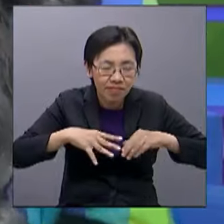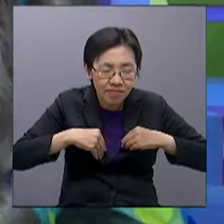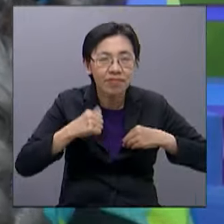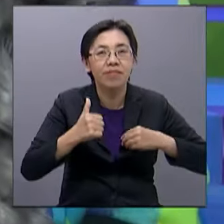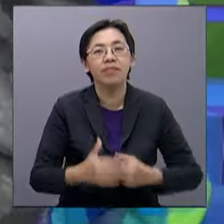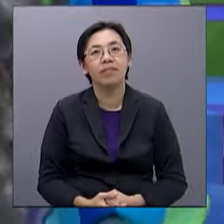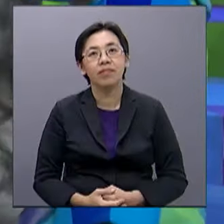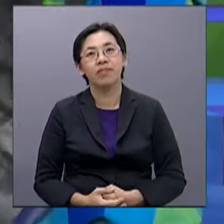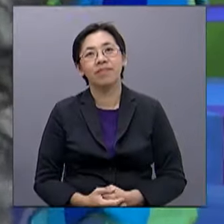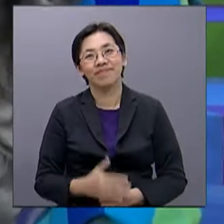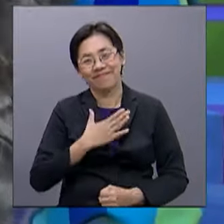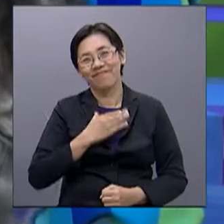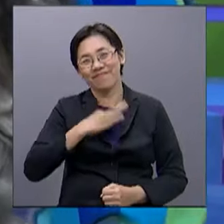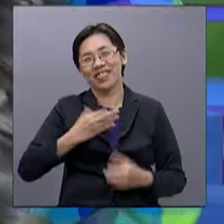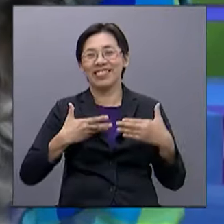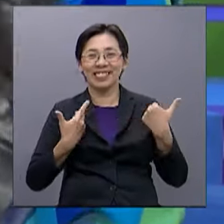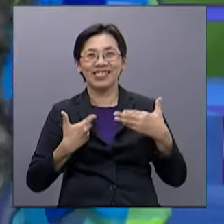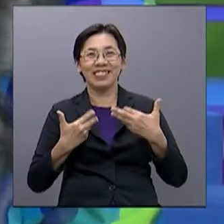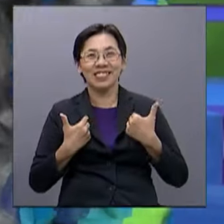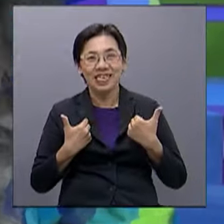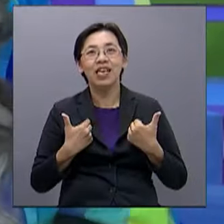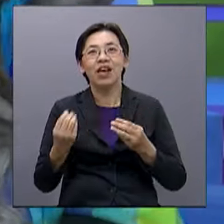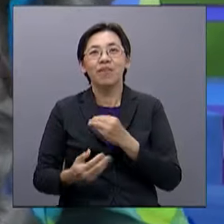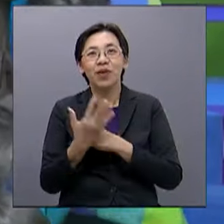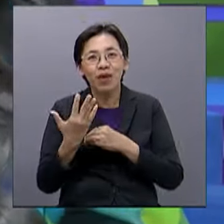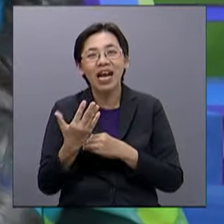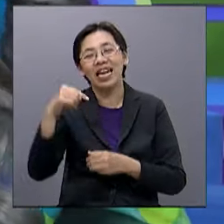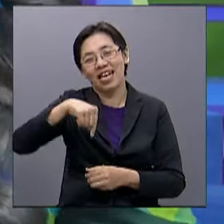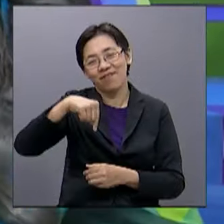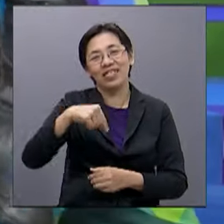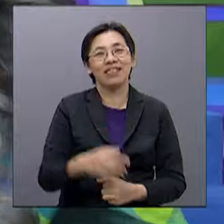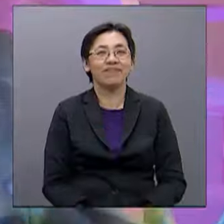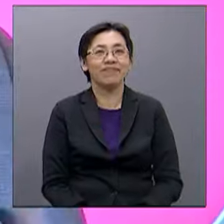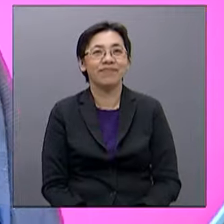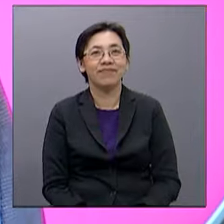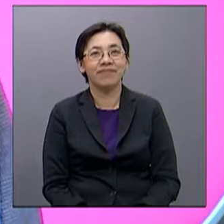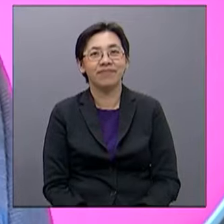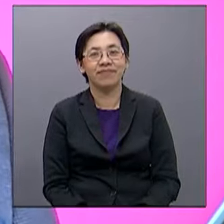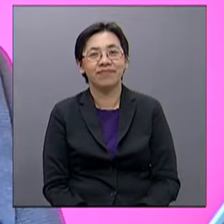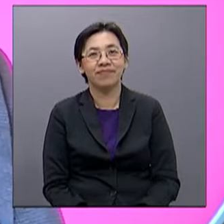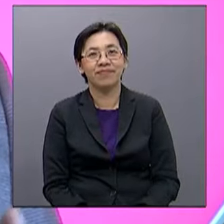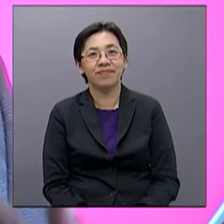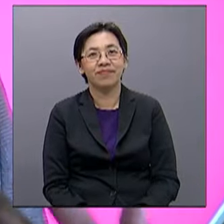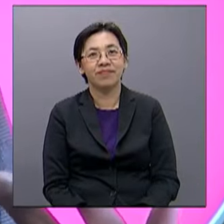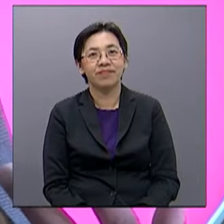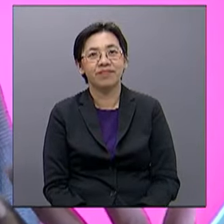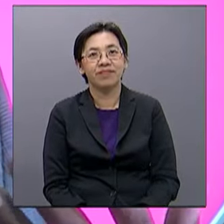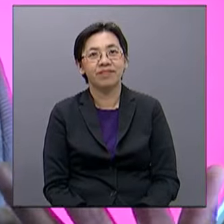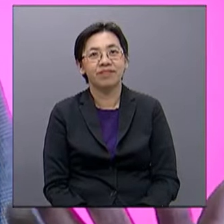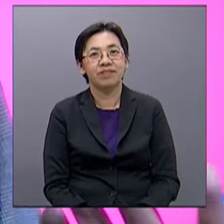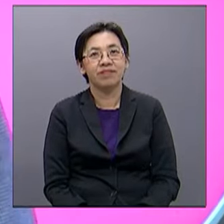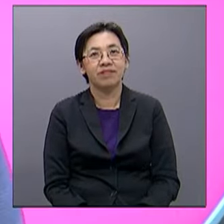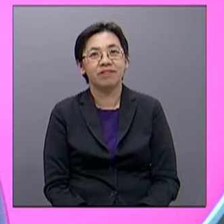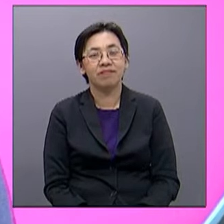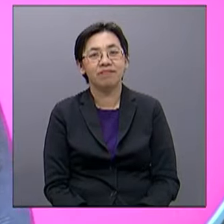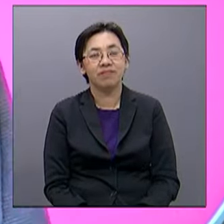ค่ะก็ยินดีมากค่ะที่วันนี้แบบได้มีโอกาสมาอยู่ตรงนี้ค่ะ แผลเป็นแบบนี้มันไม่ได้แปลว่าม าดูมุ